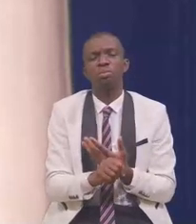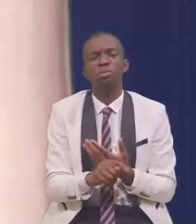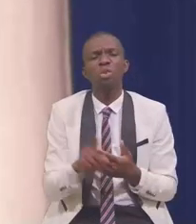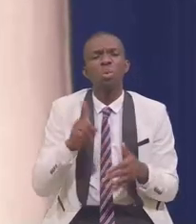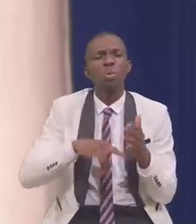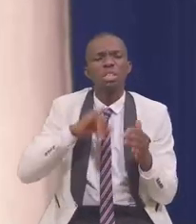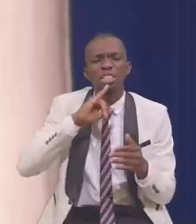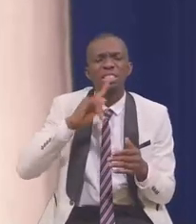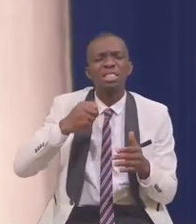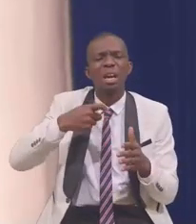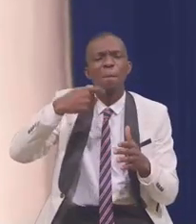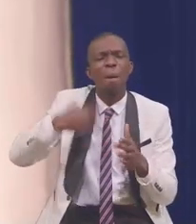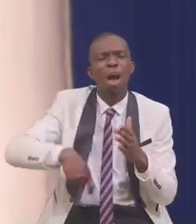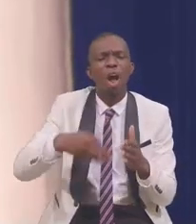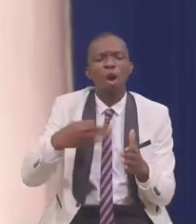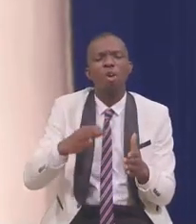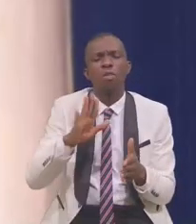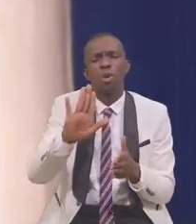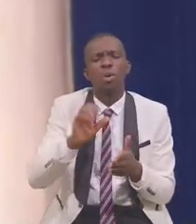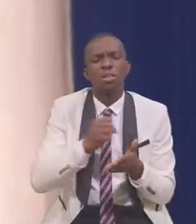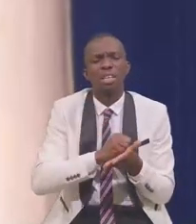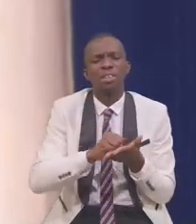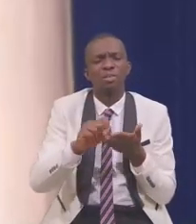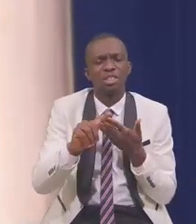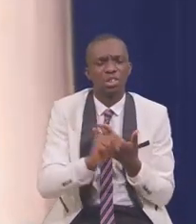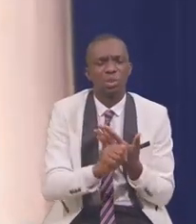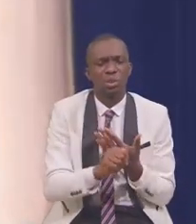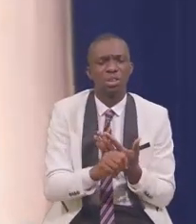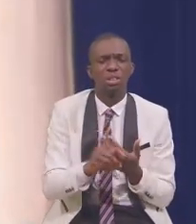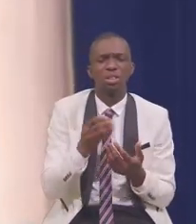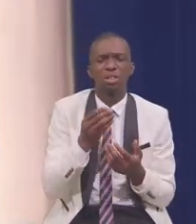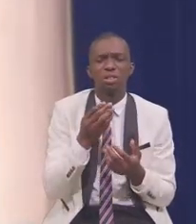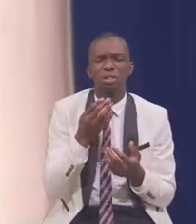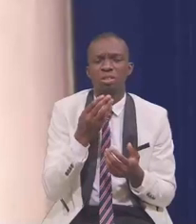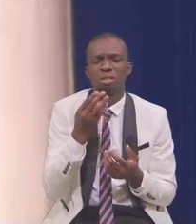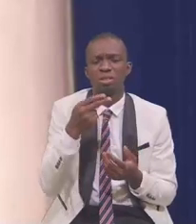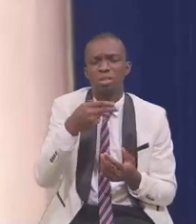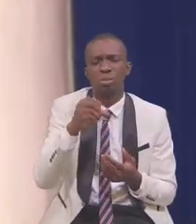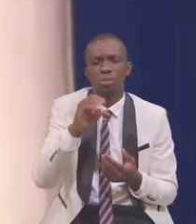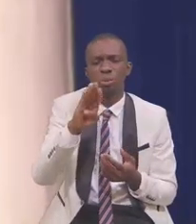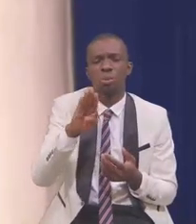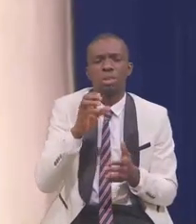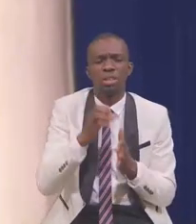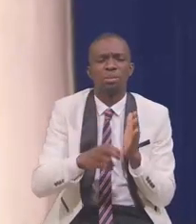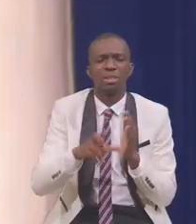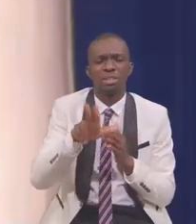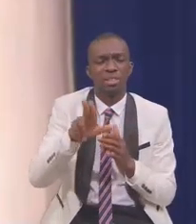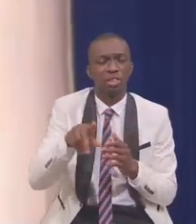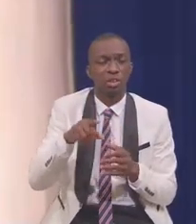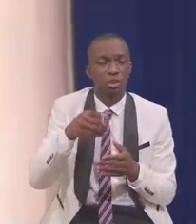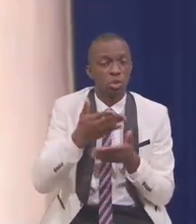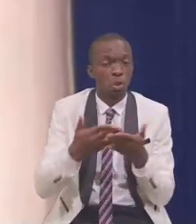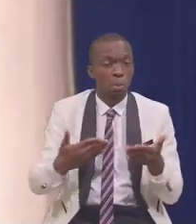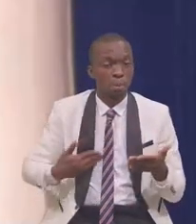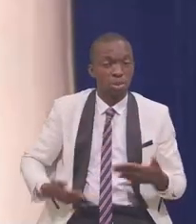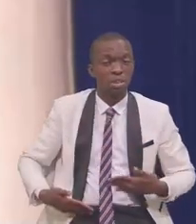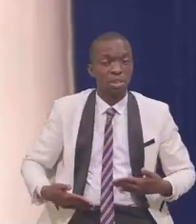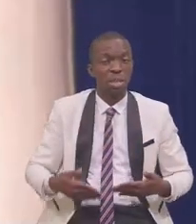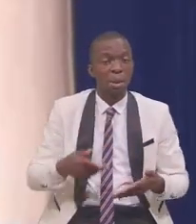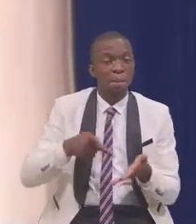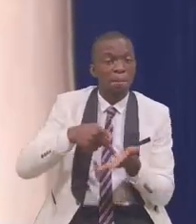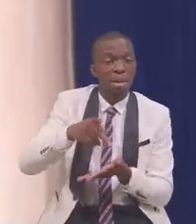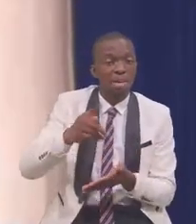13, Hébreux chapitre 13, il a payé le prix C'est comme quelqu'un a payé le prix pour vous, pour